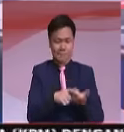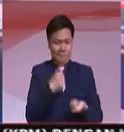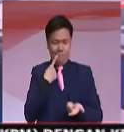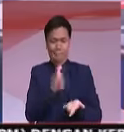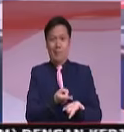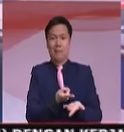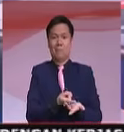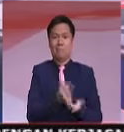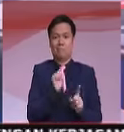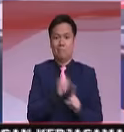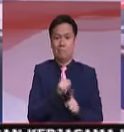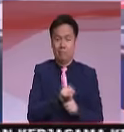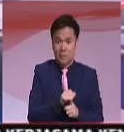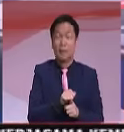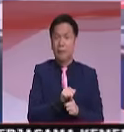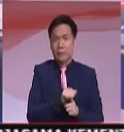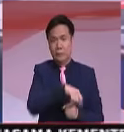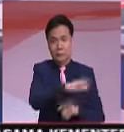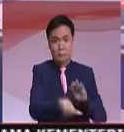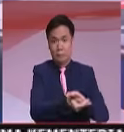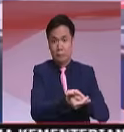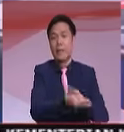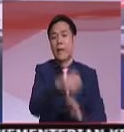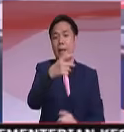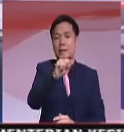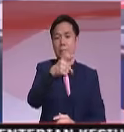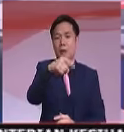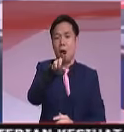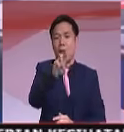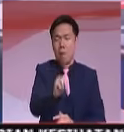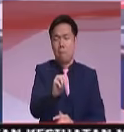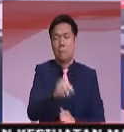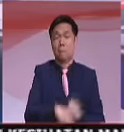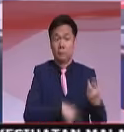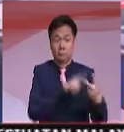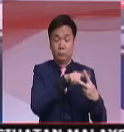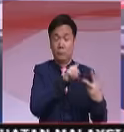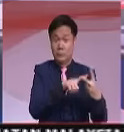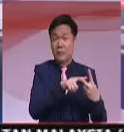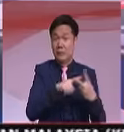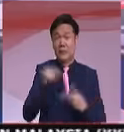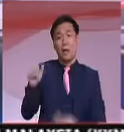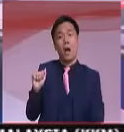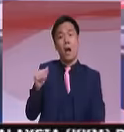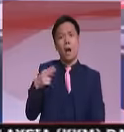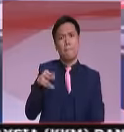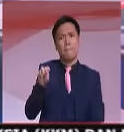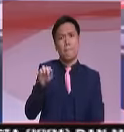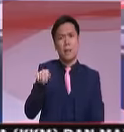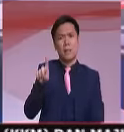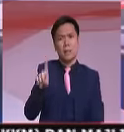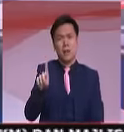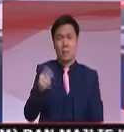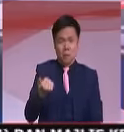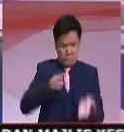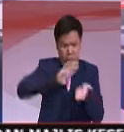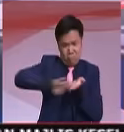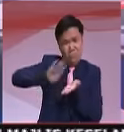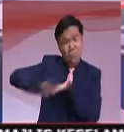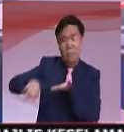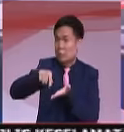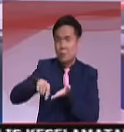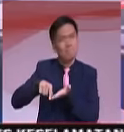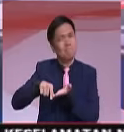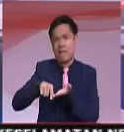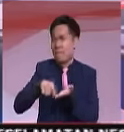palsu kepada suruhanjaya pencegahan Roads Wah sprm ini kali ketiga Datuk Seri Ahmad gagal menggugurkan dua